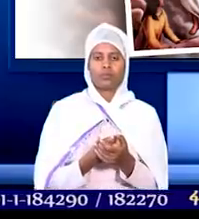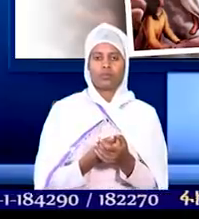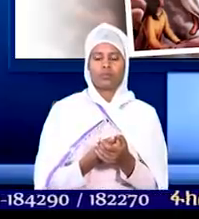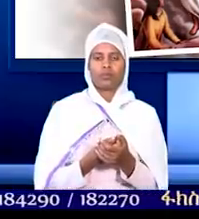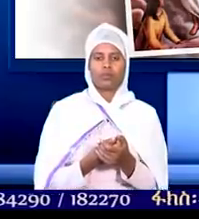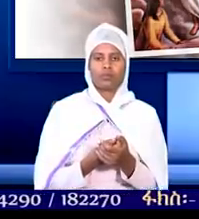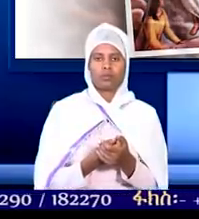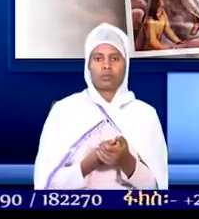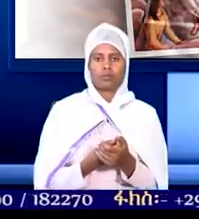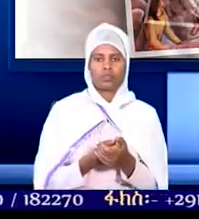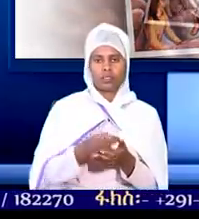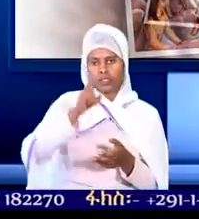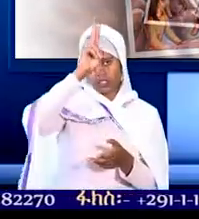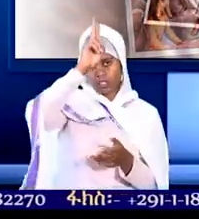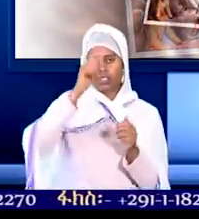እሱ ግን